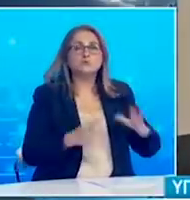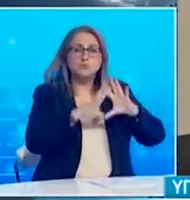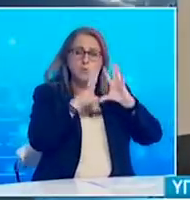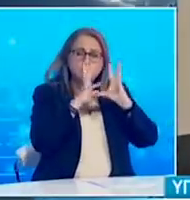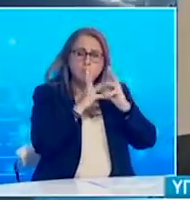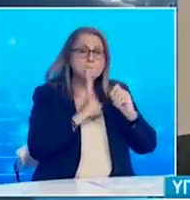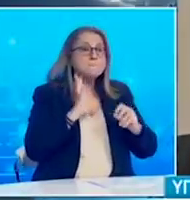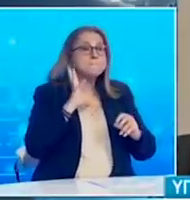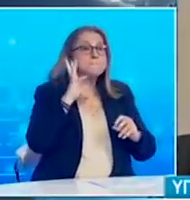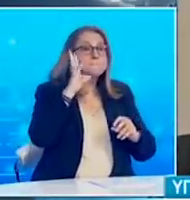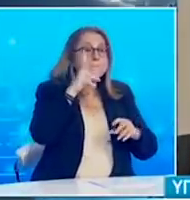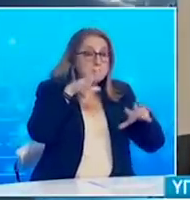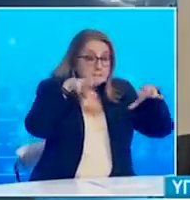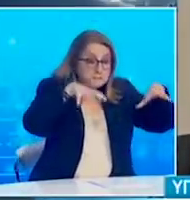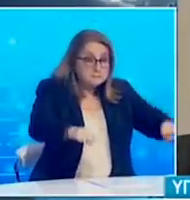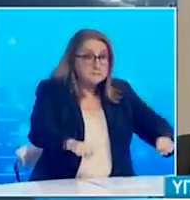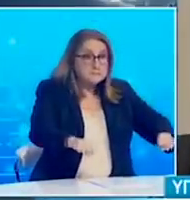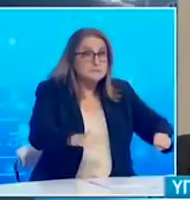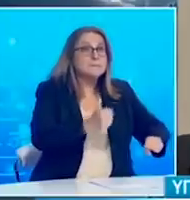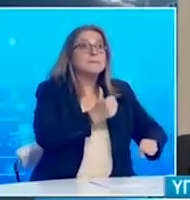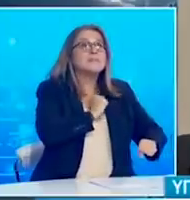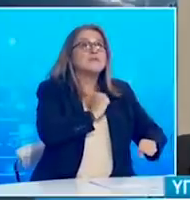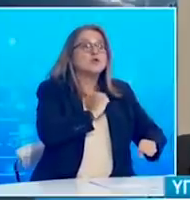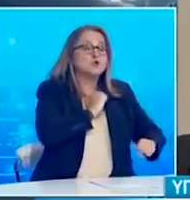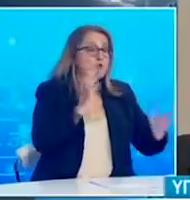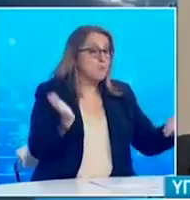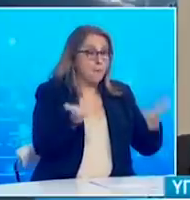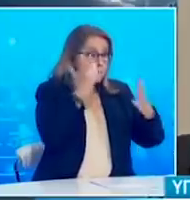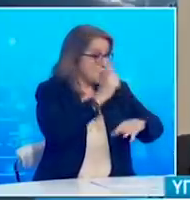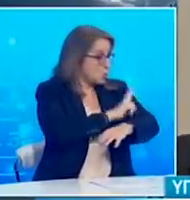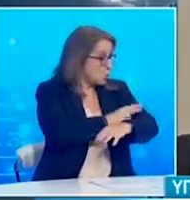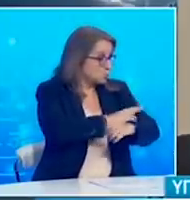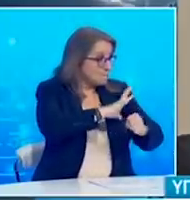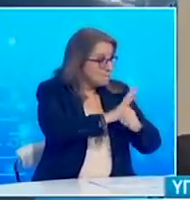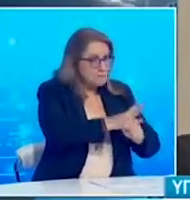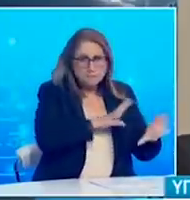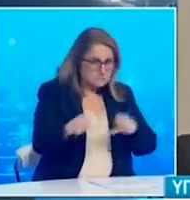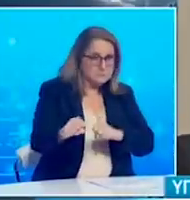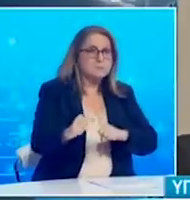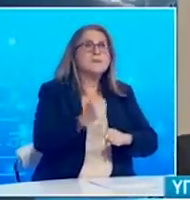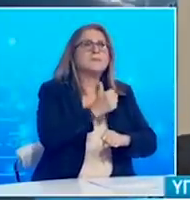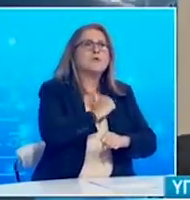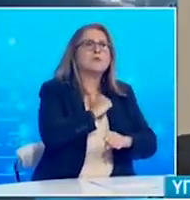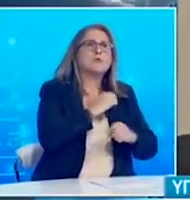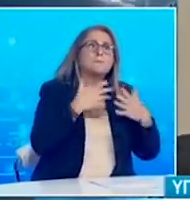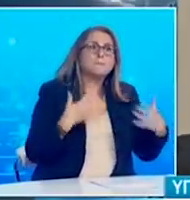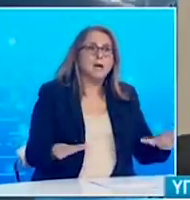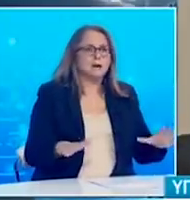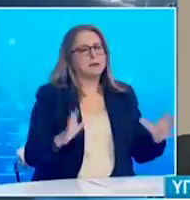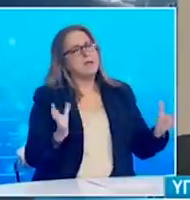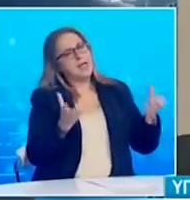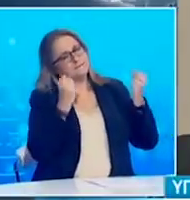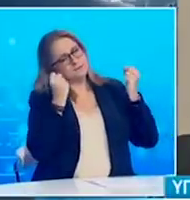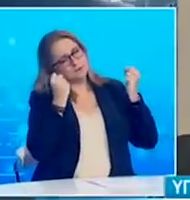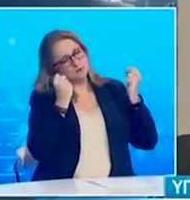επιτάξεις στον ιδιωτικό τομέα προέβλεπαν οι πράξεις αυτές του νομοθετικού περιεχομένου. Ευτυχώς δεν χρειάστηκε να φτάσουμε σε αυτό